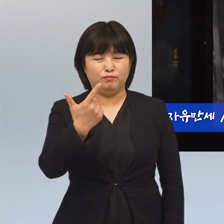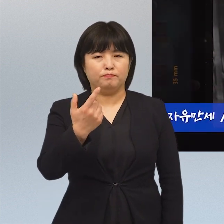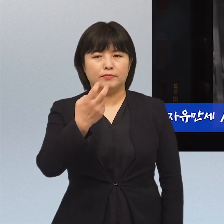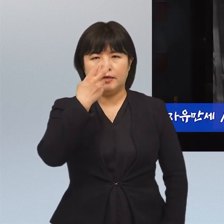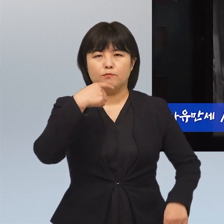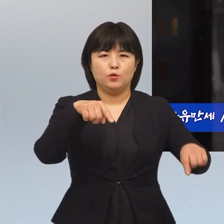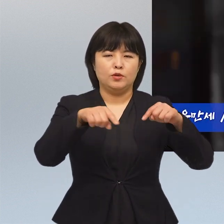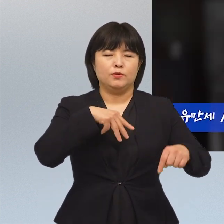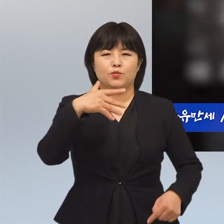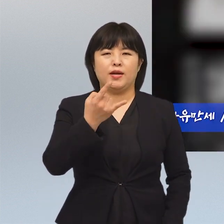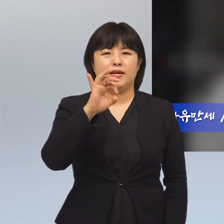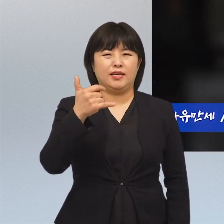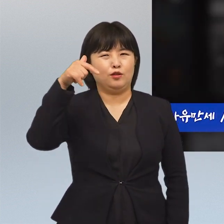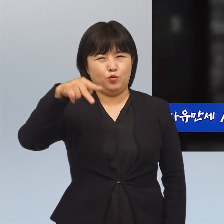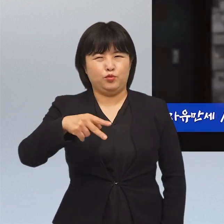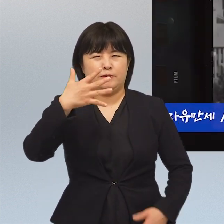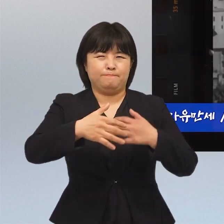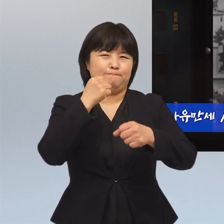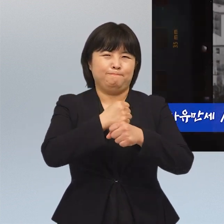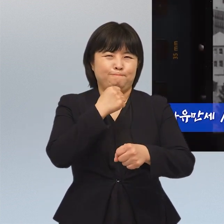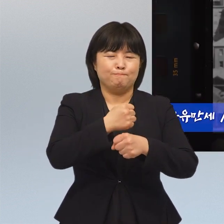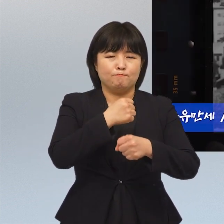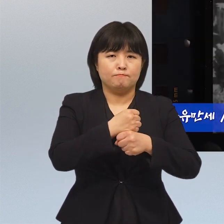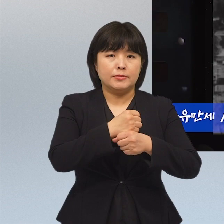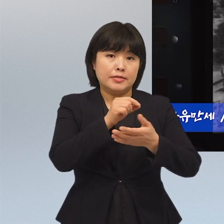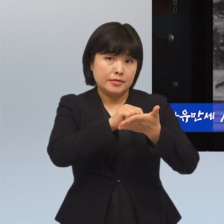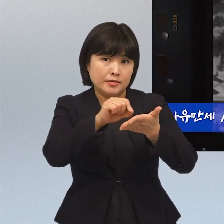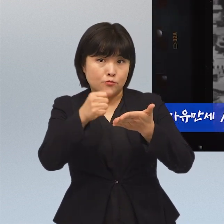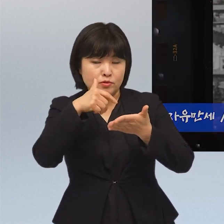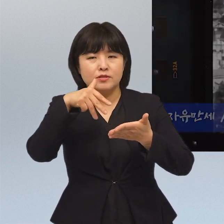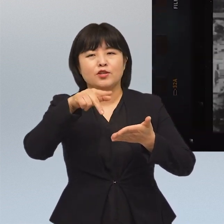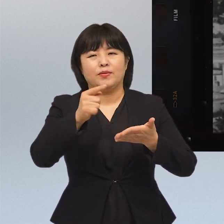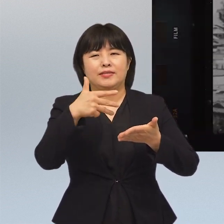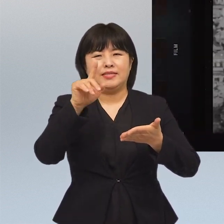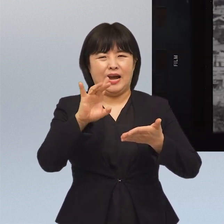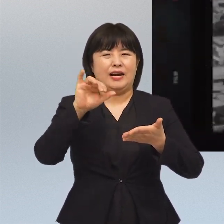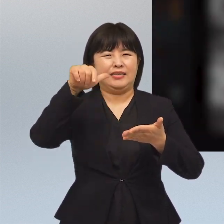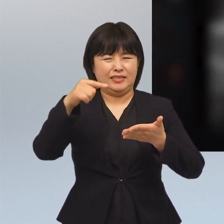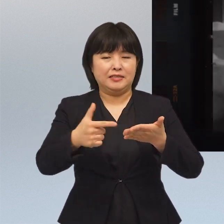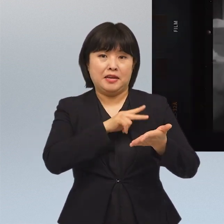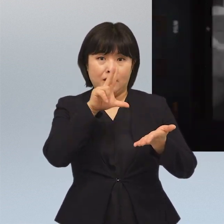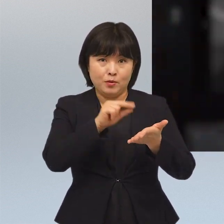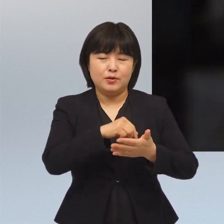(1946년에) 제작된 최인규 감독, 전창근 각본의 자유만세는